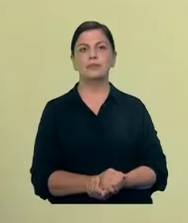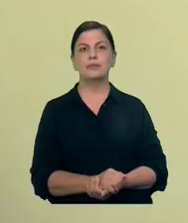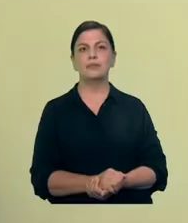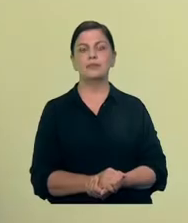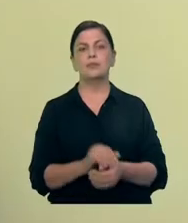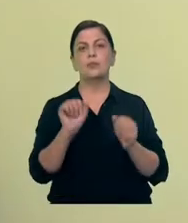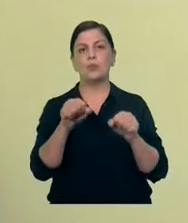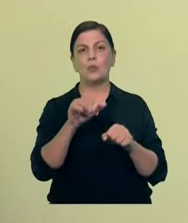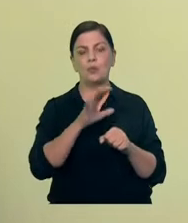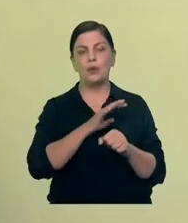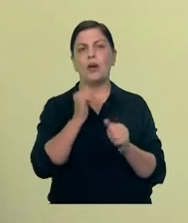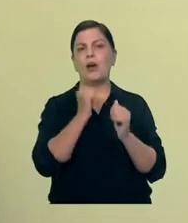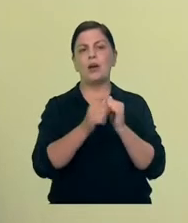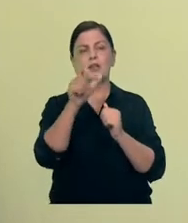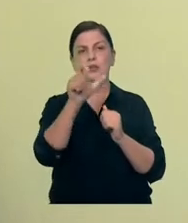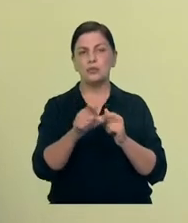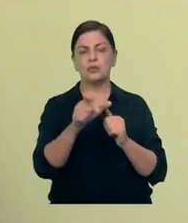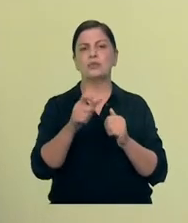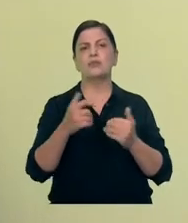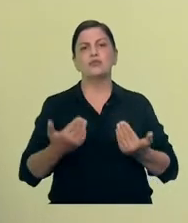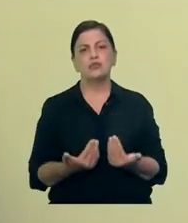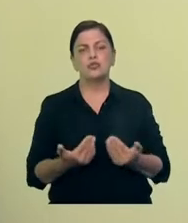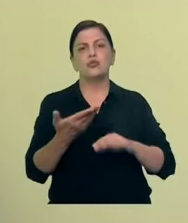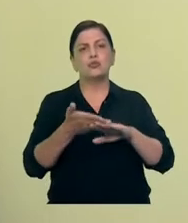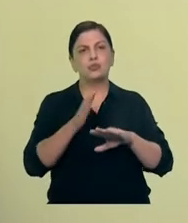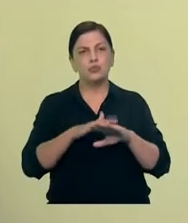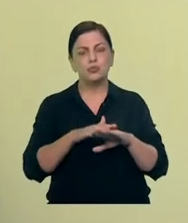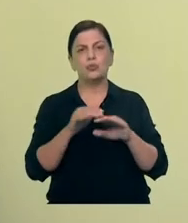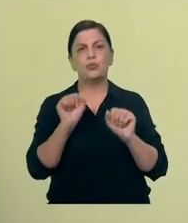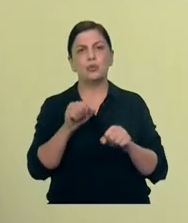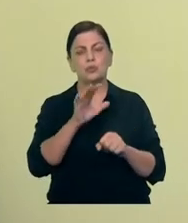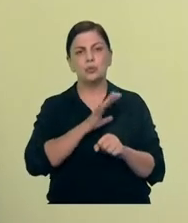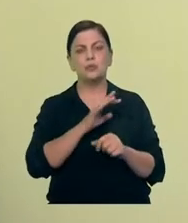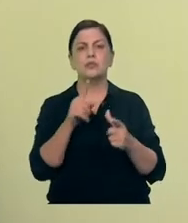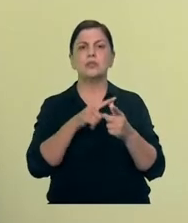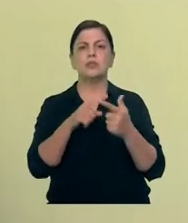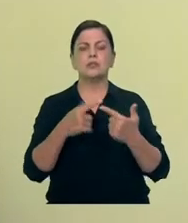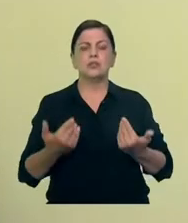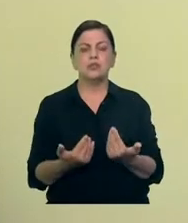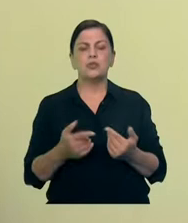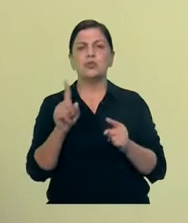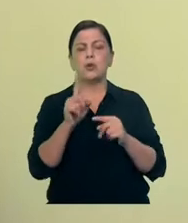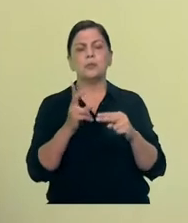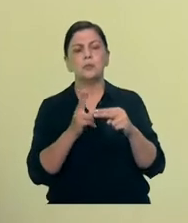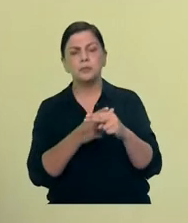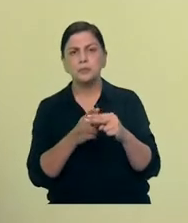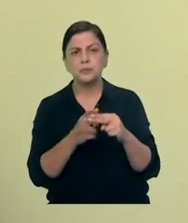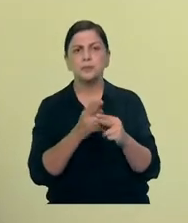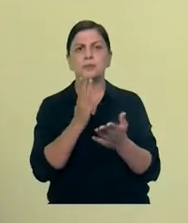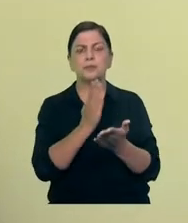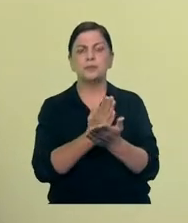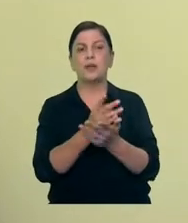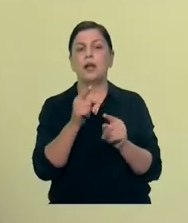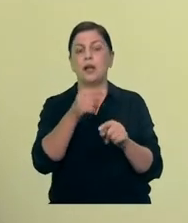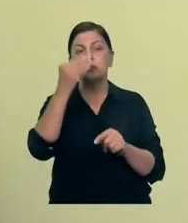Ola bilər ki, hər kəsin həyatında müəyyən çətinliklər olsun. Ola bilər ki, insan bəzən həyatda hansısa maniyələrlə rastlaşsın. Amma bu